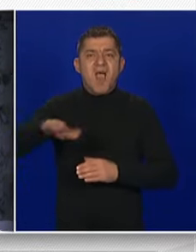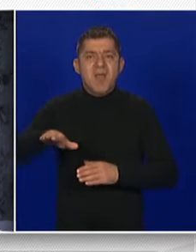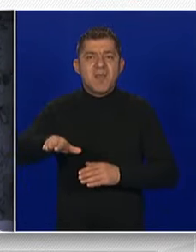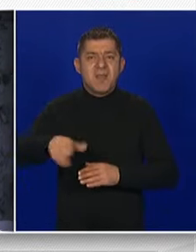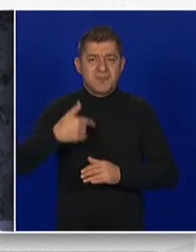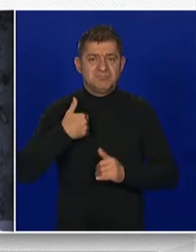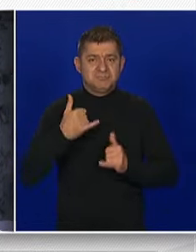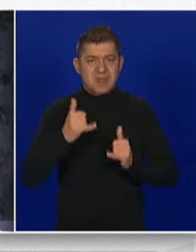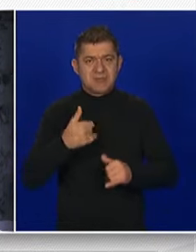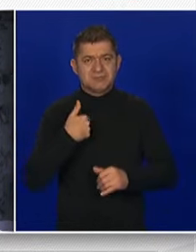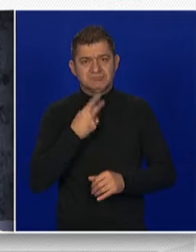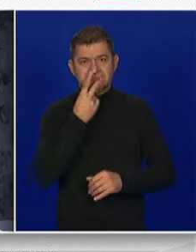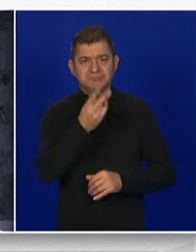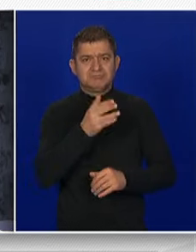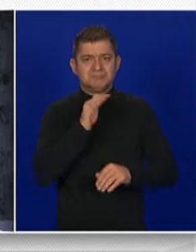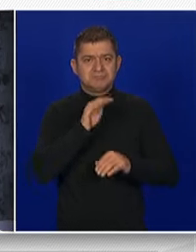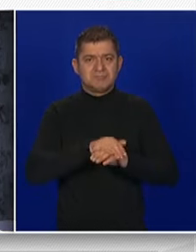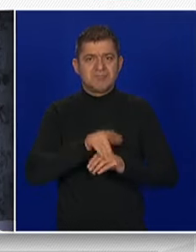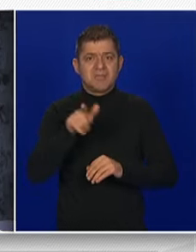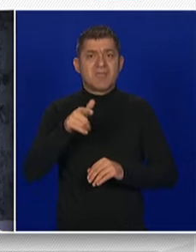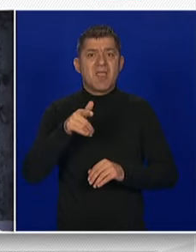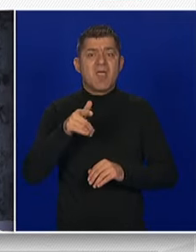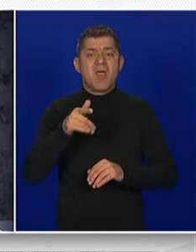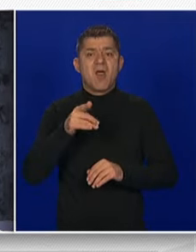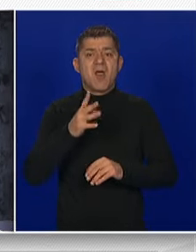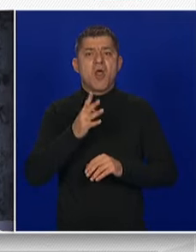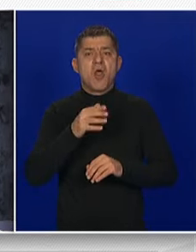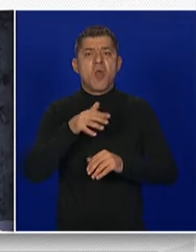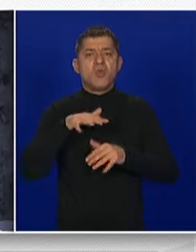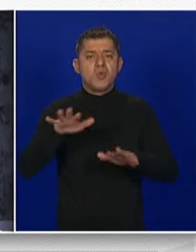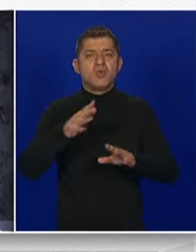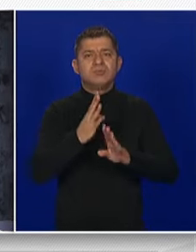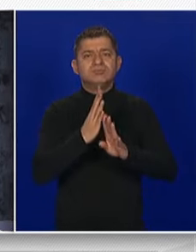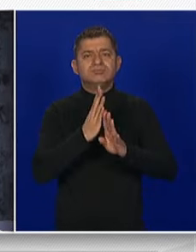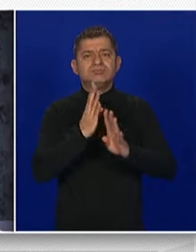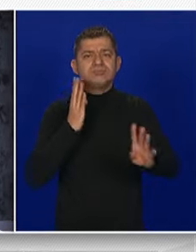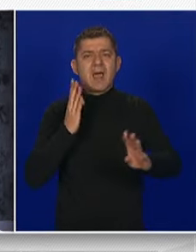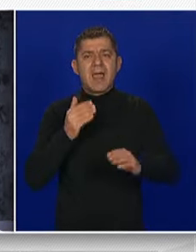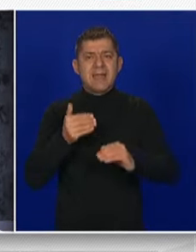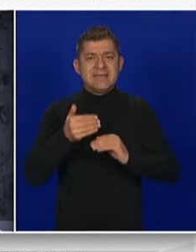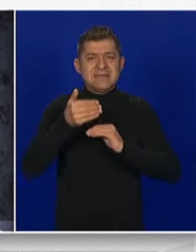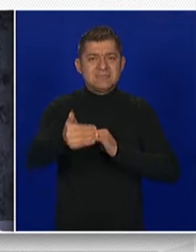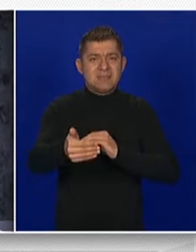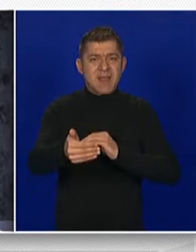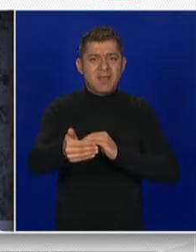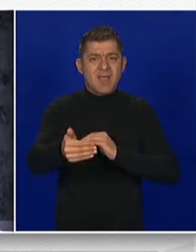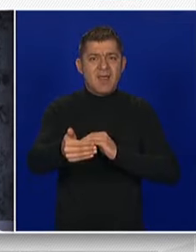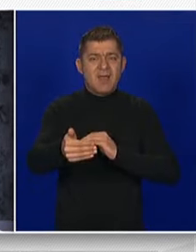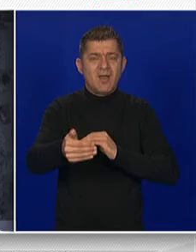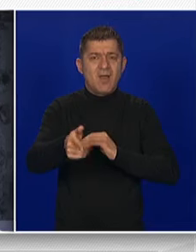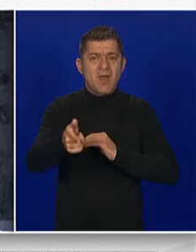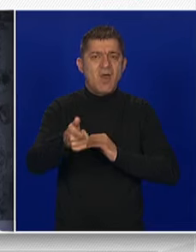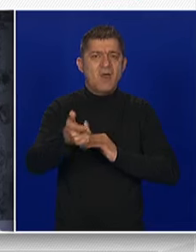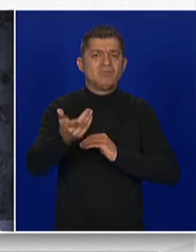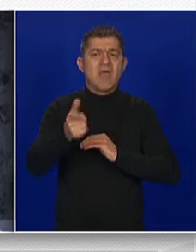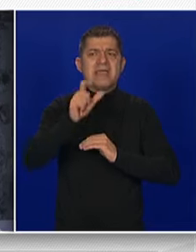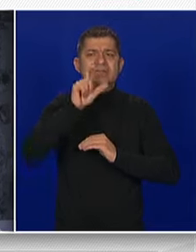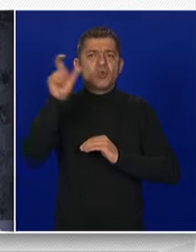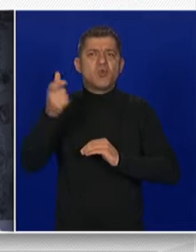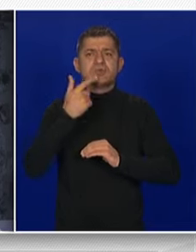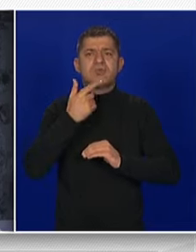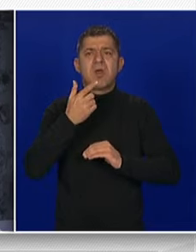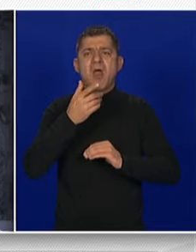danas ljudi stoje u redovima pred nekima od institucija,